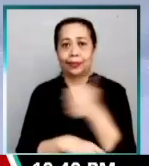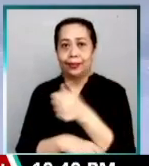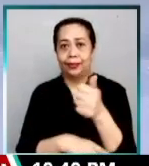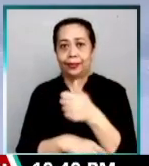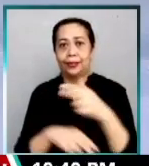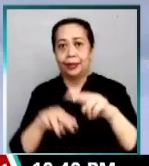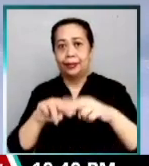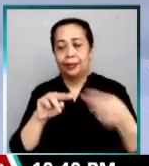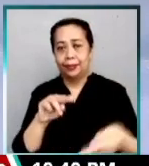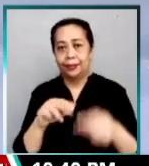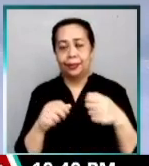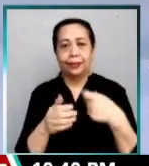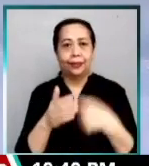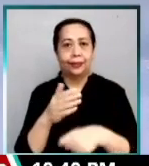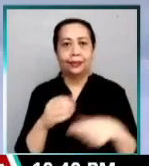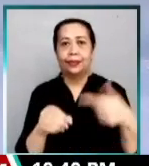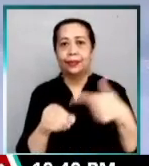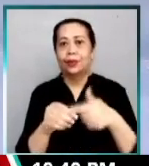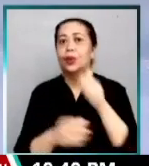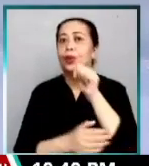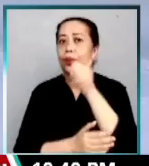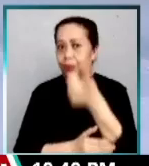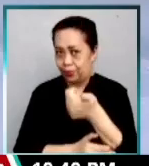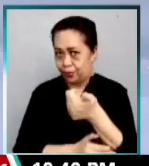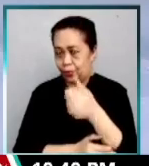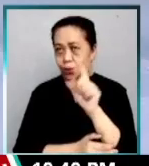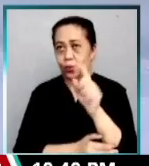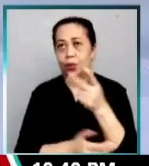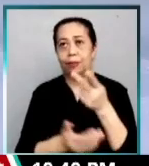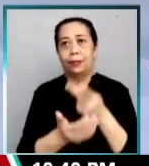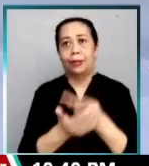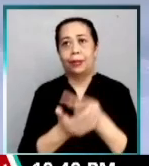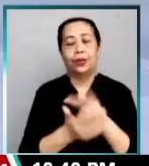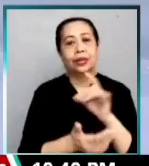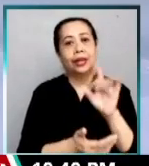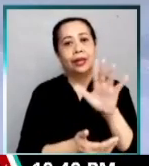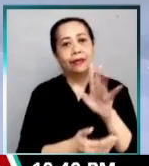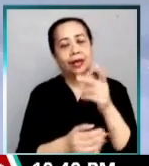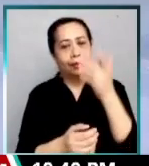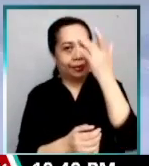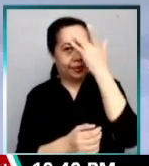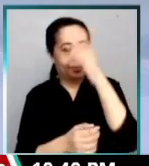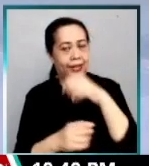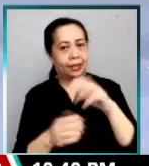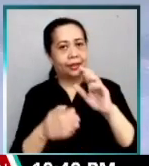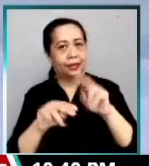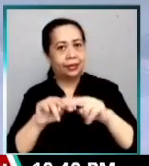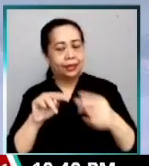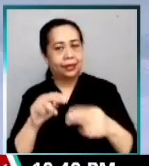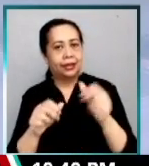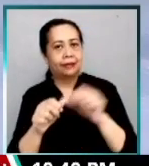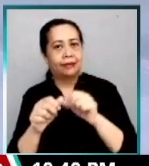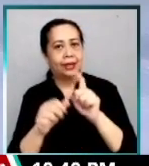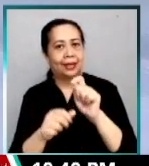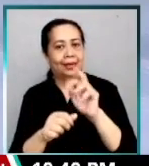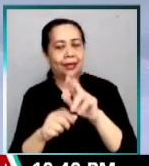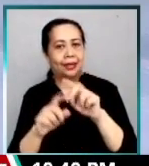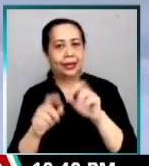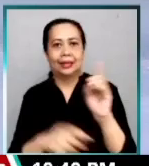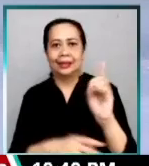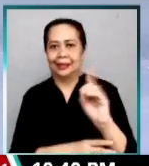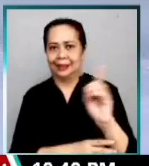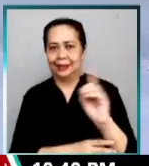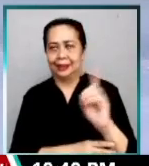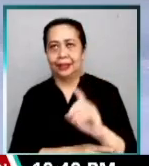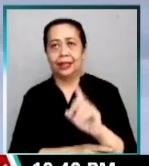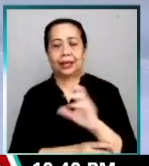presyo sa petrolyo bukas. 1 peso and 85 centavos ang rollback sa kada litro ng diesel. 1